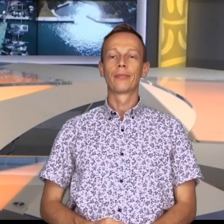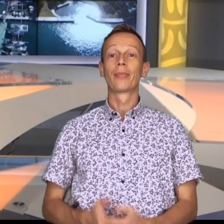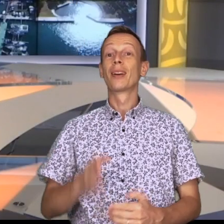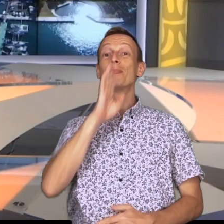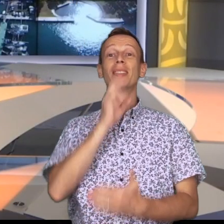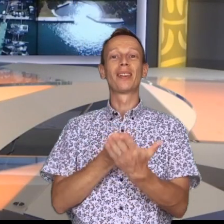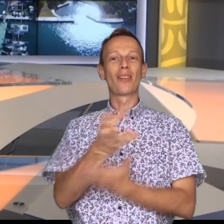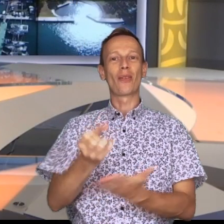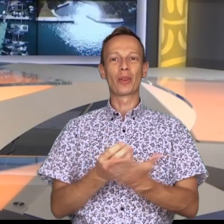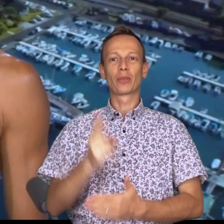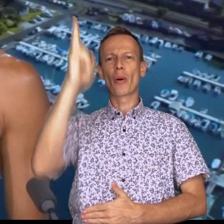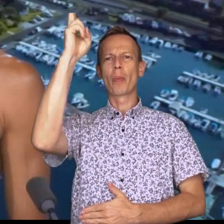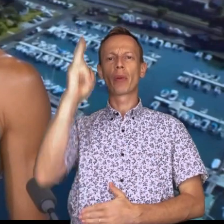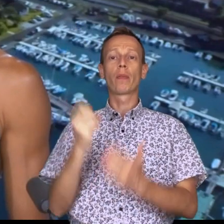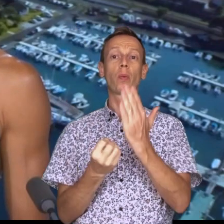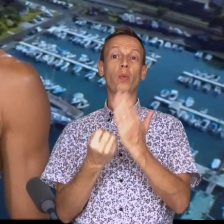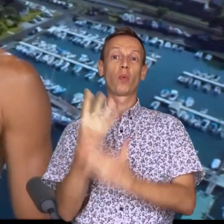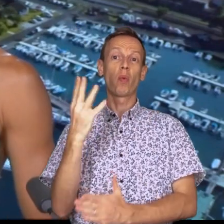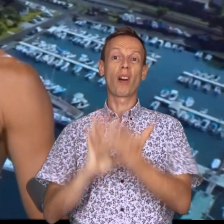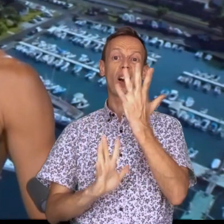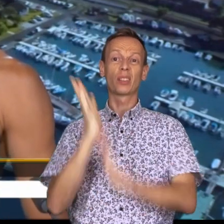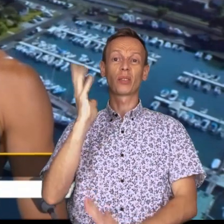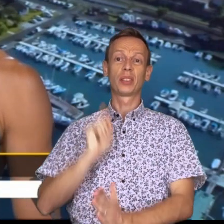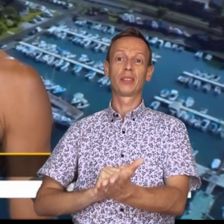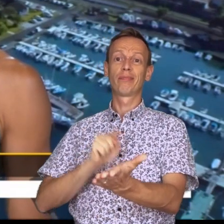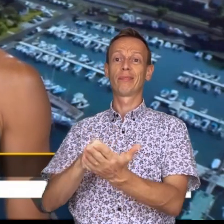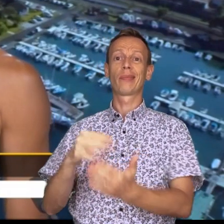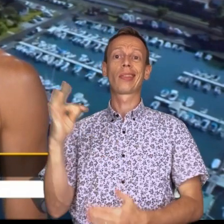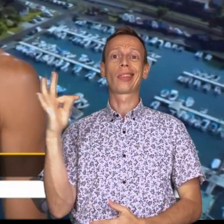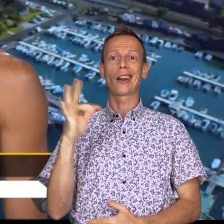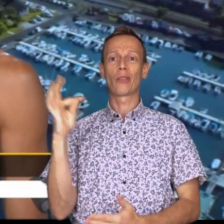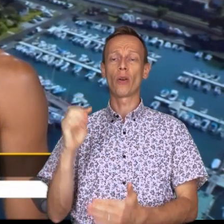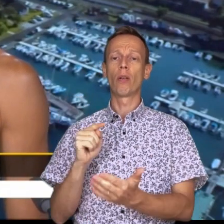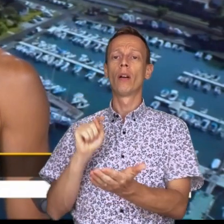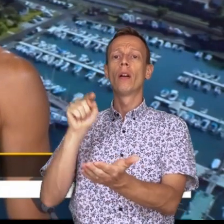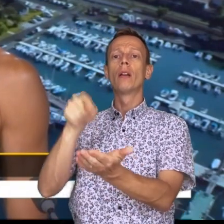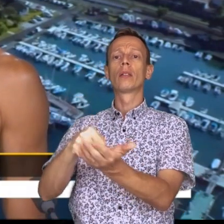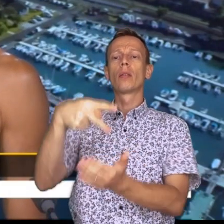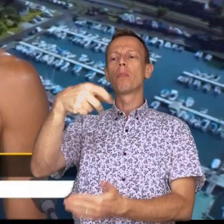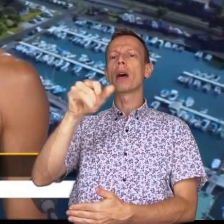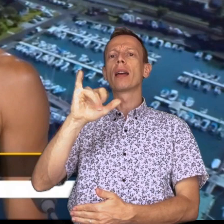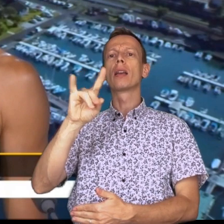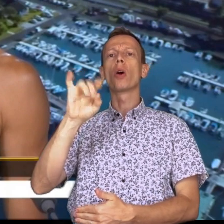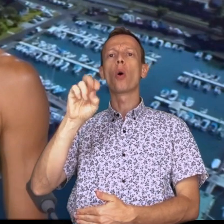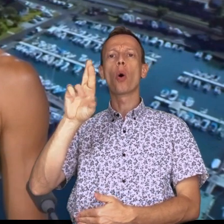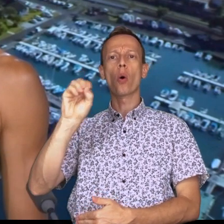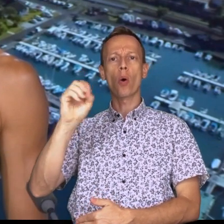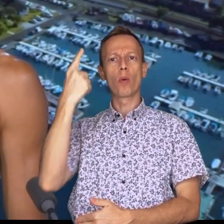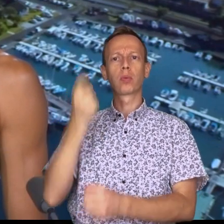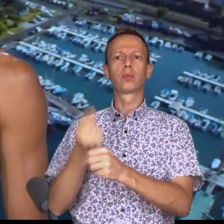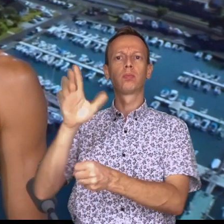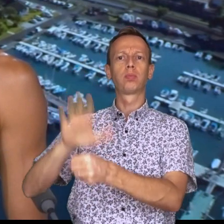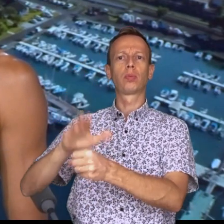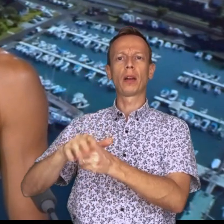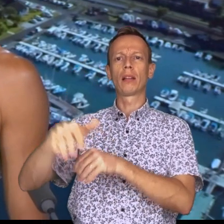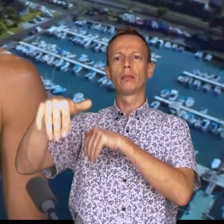Bonjour à tous et bienvenue dans votre édition de la mi-journée. On ouvre ce flash avec un nouvel incendie au centre d'enfouissement technique de Paihoro